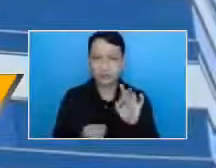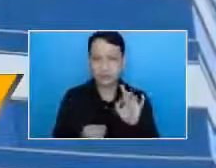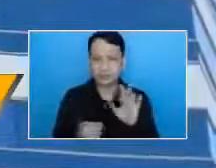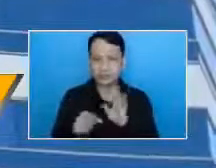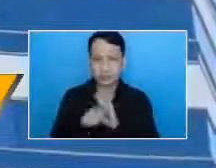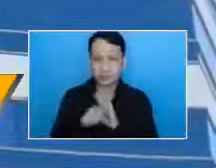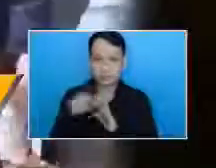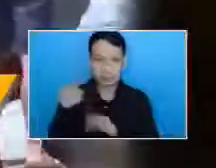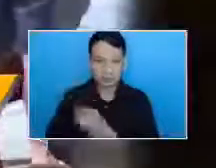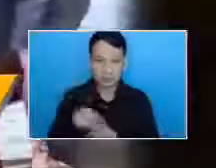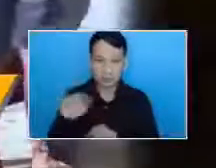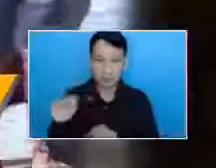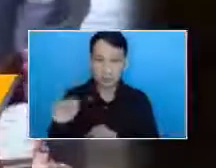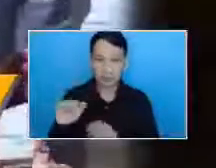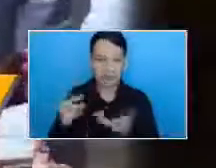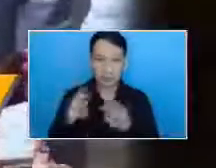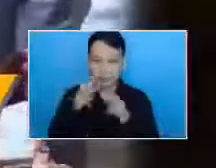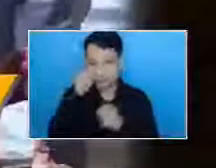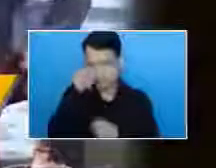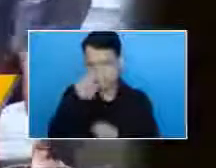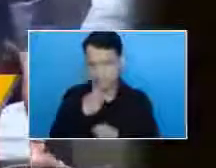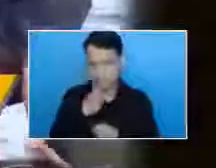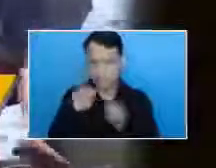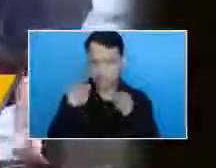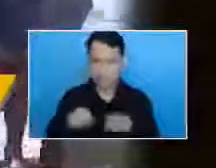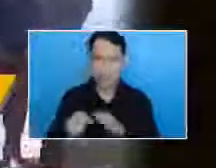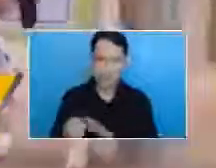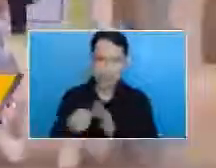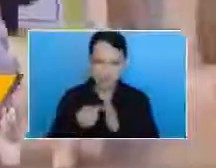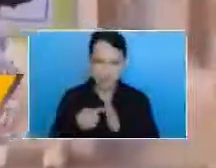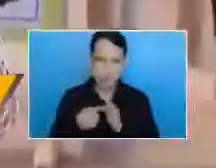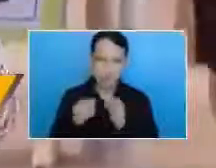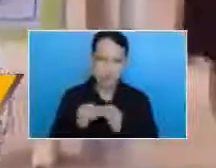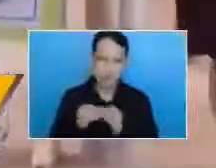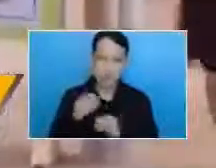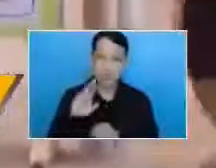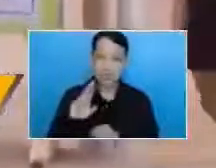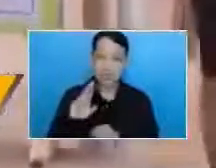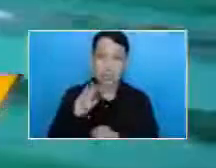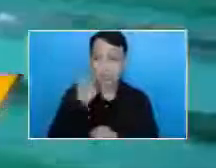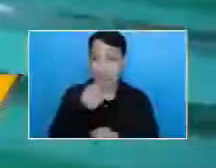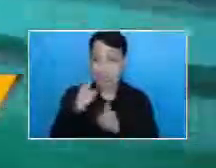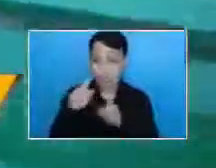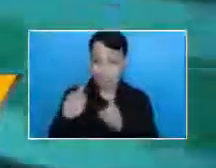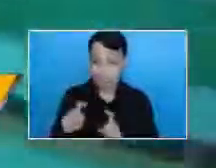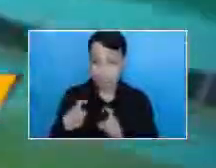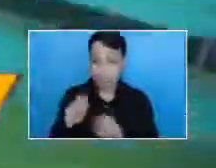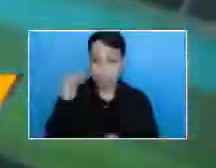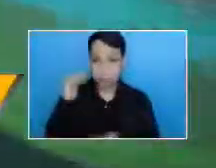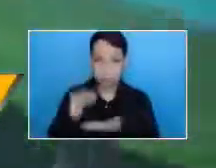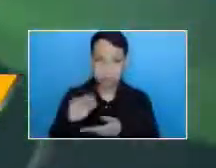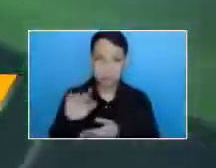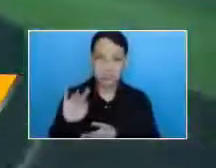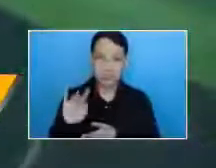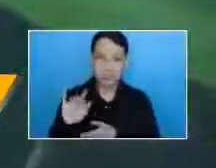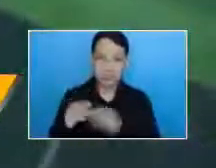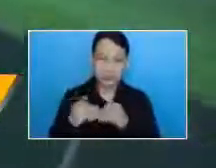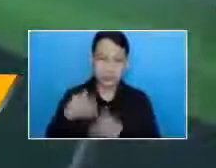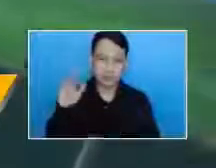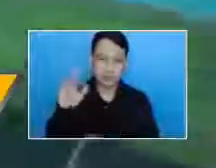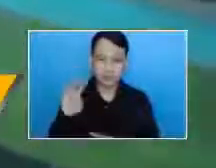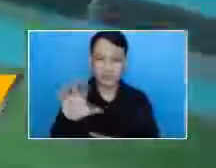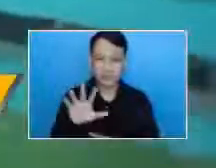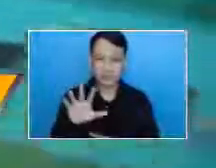ang DILG sa mga pinayagang leisure areas na nagbukas na, gaya ng mga resort na sumunod sa itinakdang operational